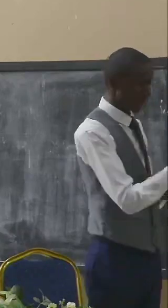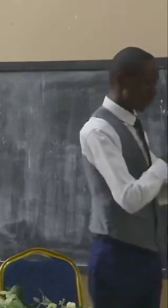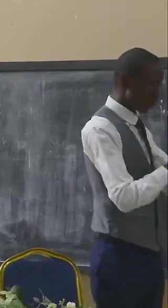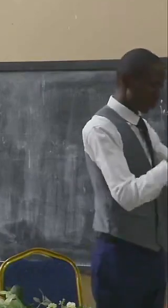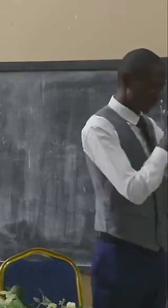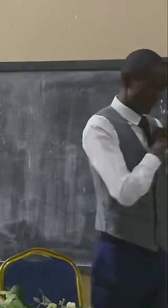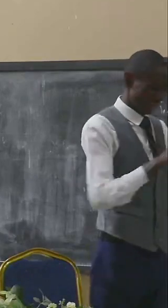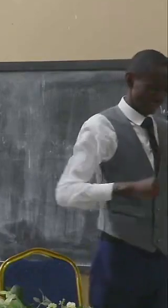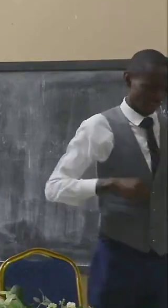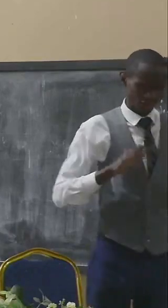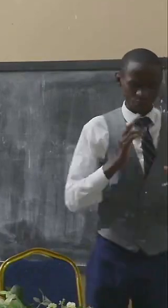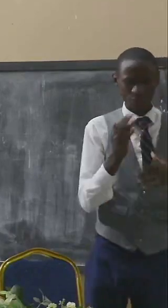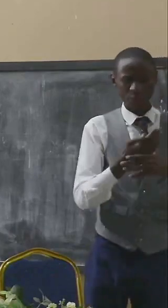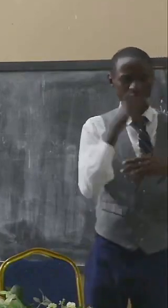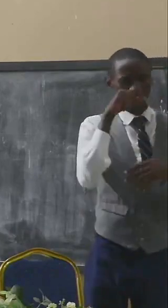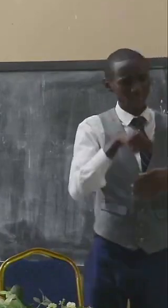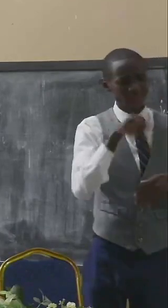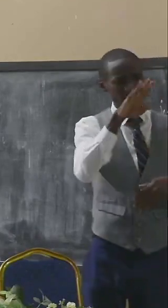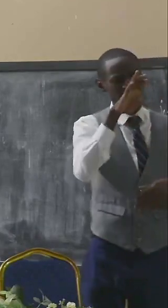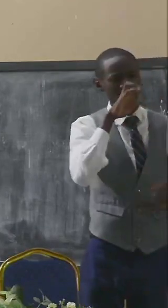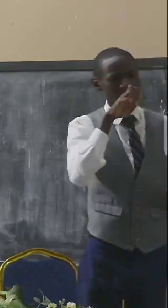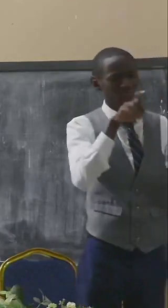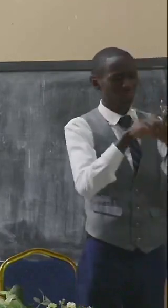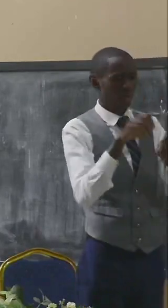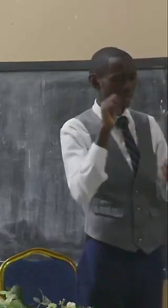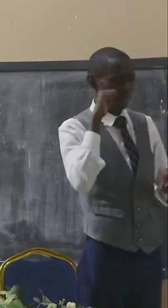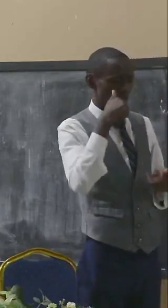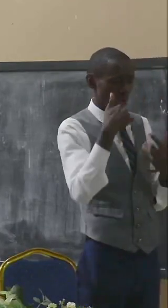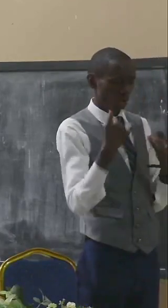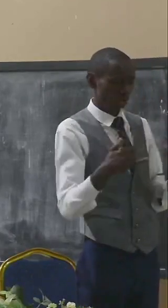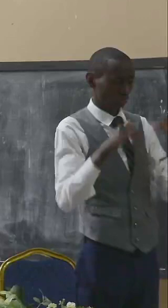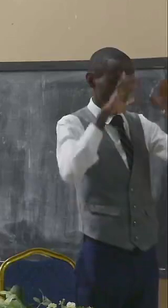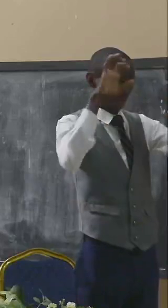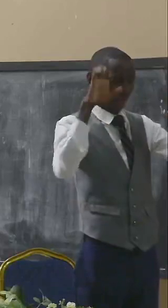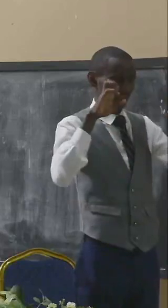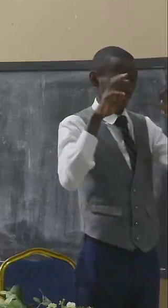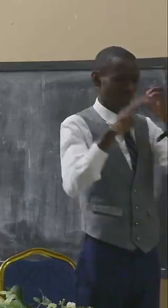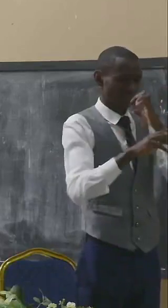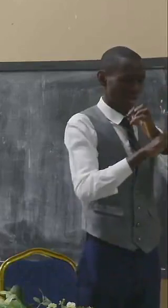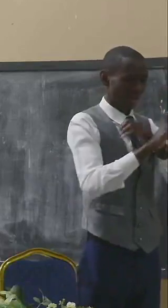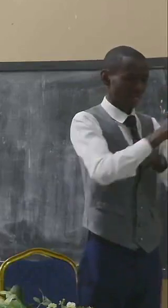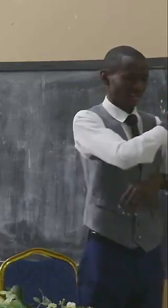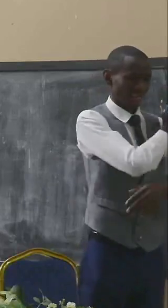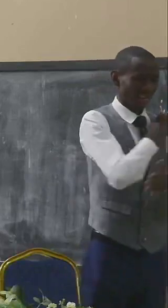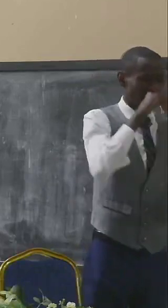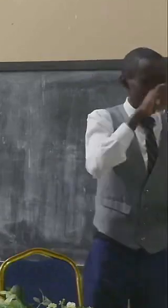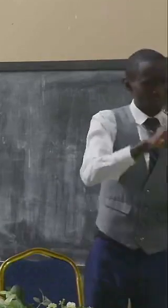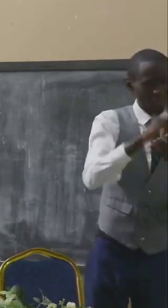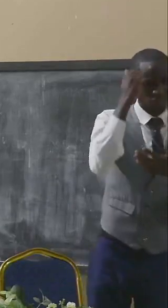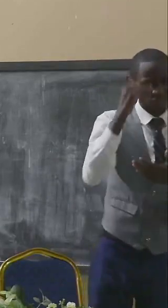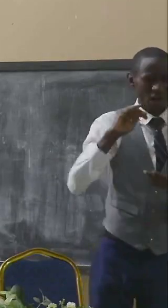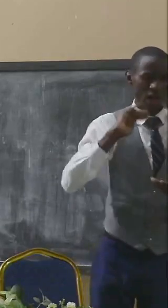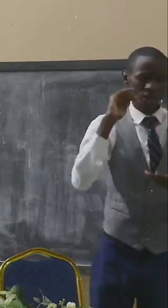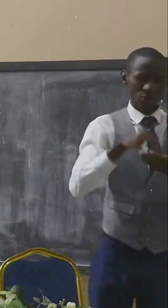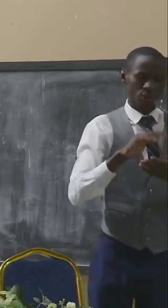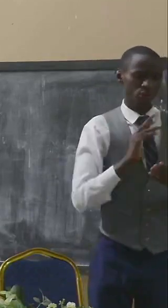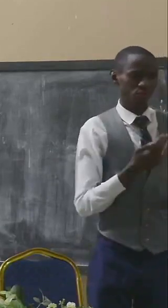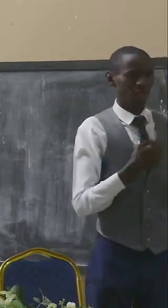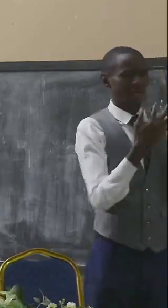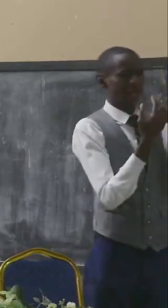croyons que tu es le même. Bwana tunaamini ya kwamba wewe ni yule yule jana leo na hata milele. C'est pourquoi pourquoi nous nous attendons à